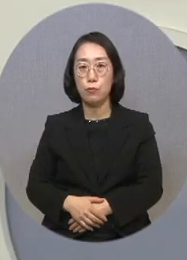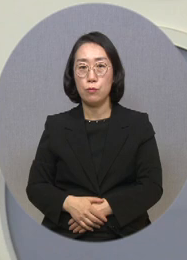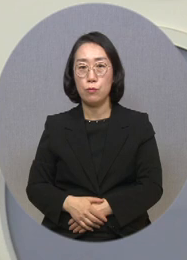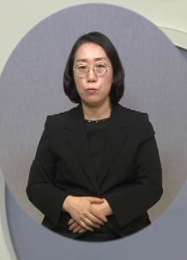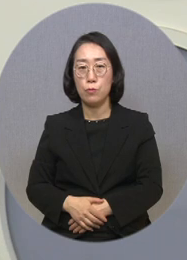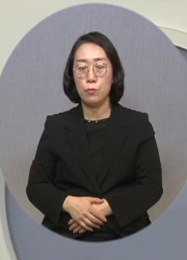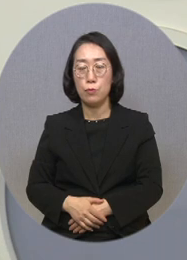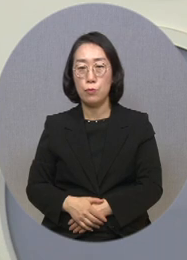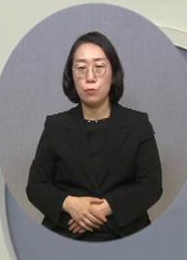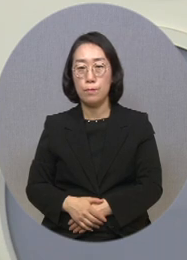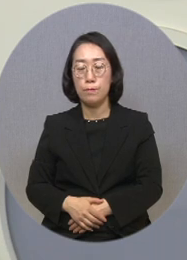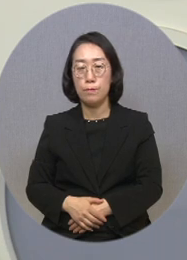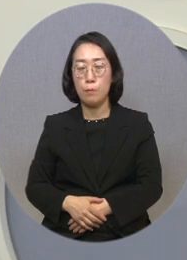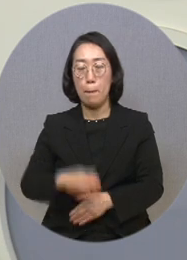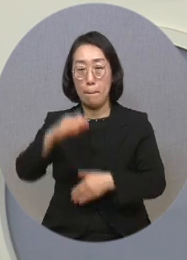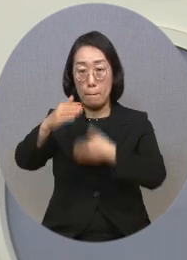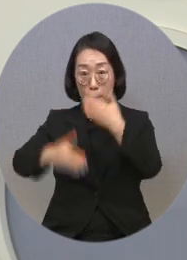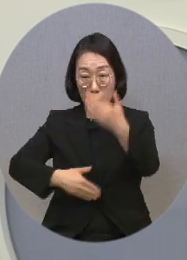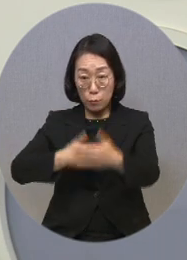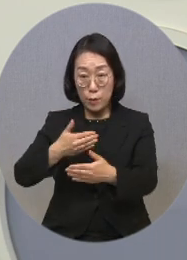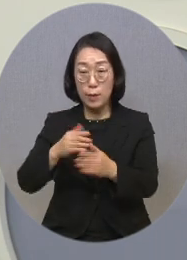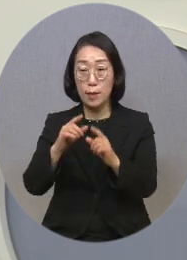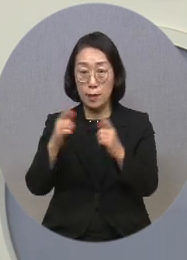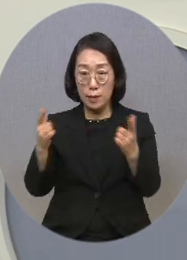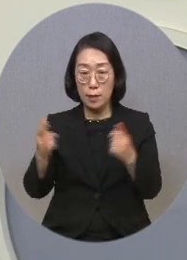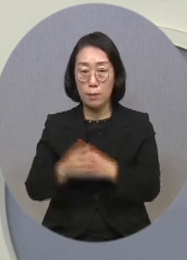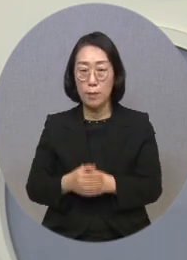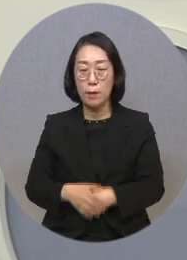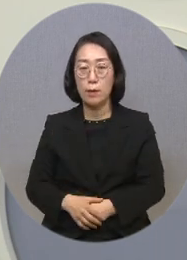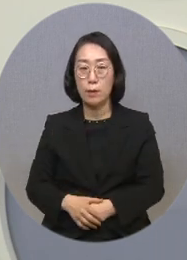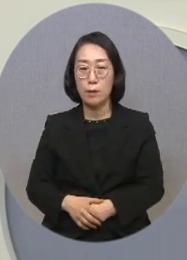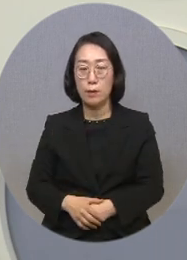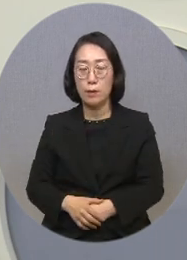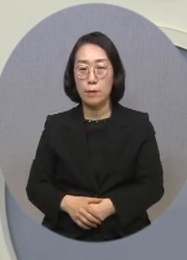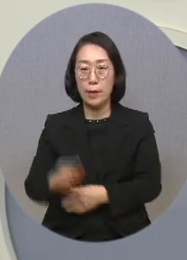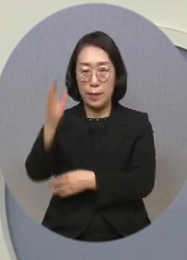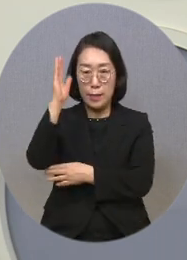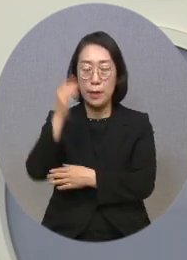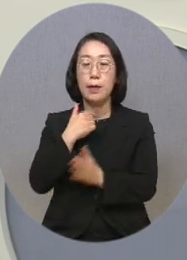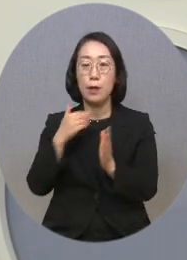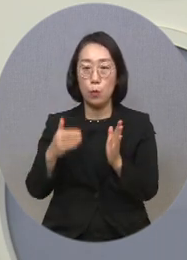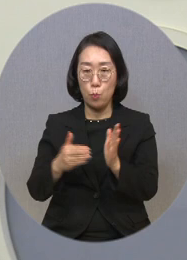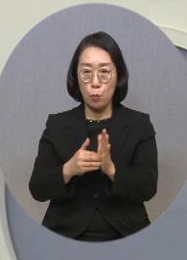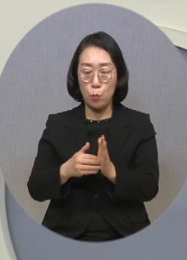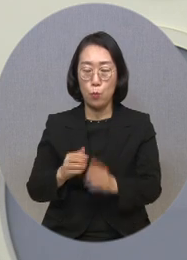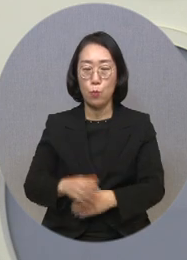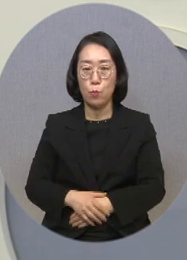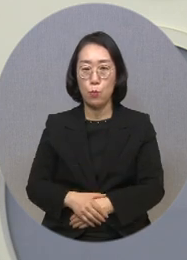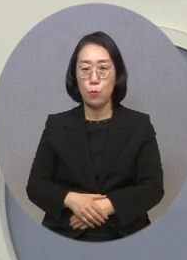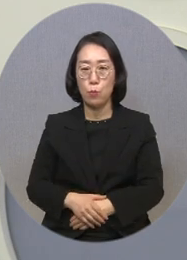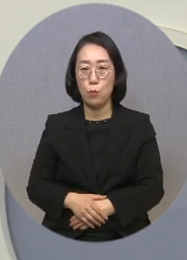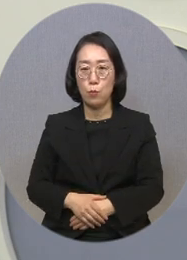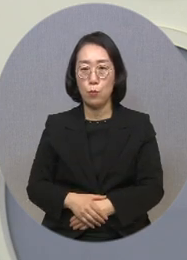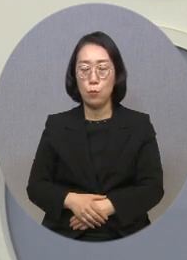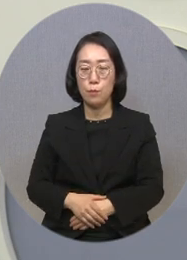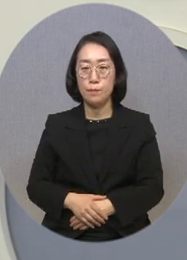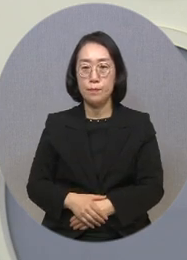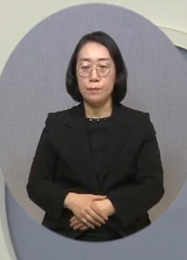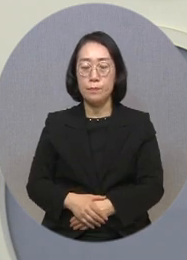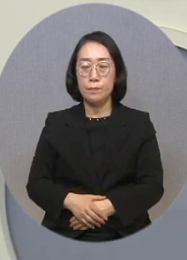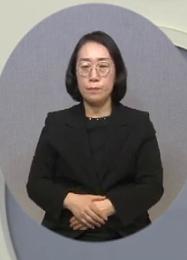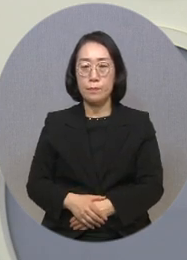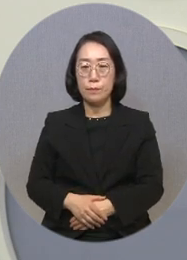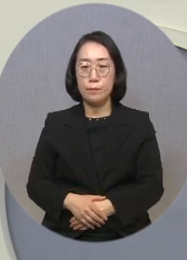바뀌는 때가 아니기 때문에 자신 있게 또 노무현 대통령에 대한 얘기를 했고 또 노무현